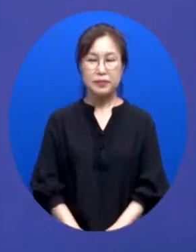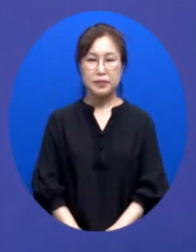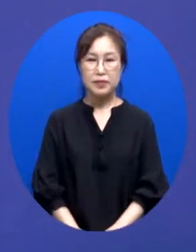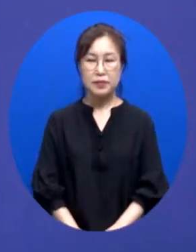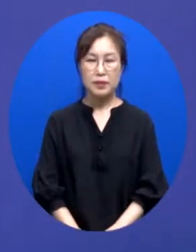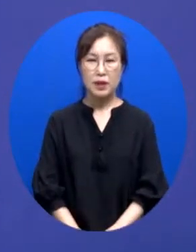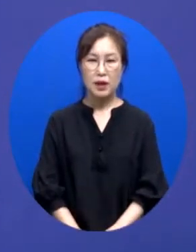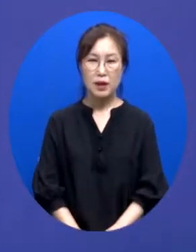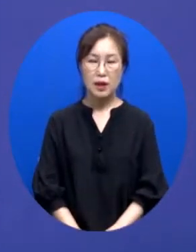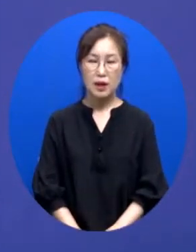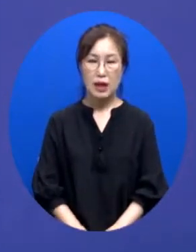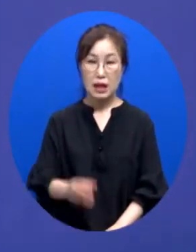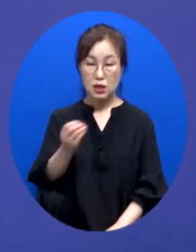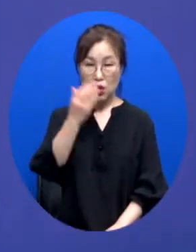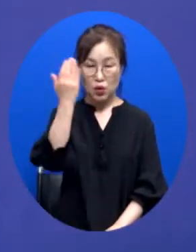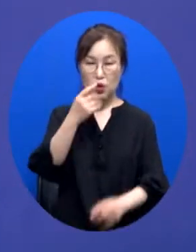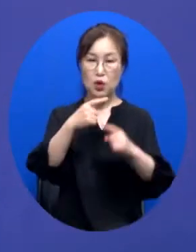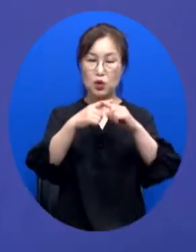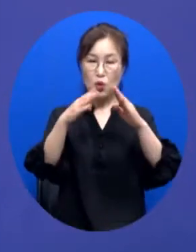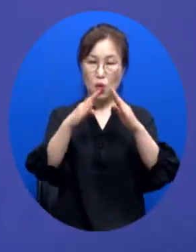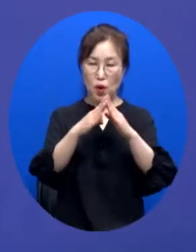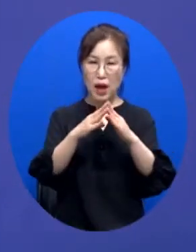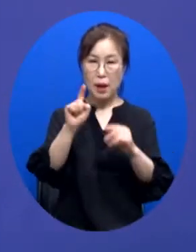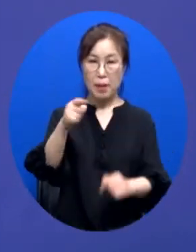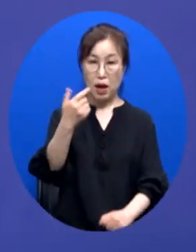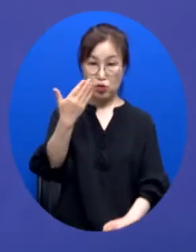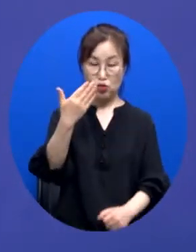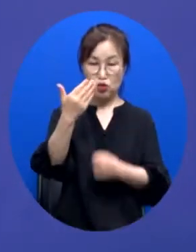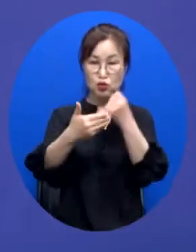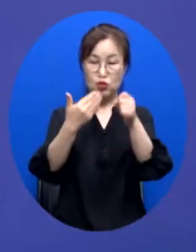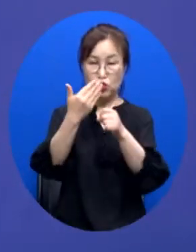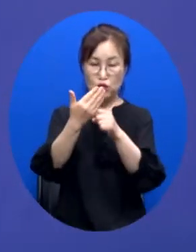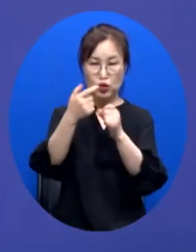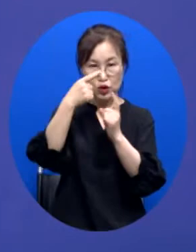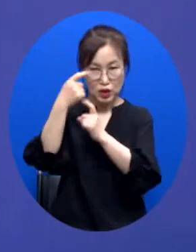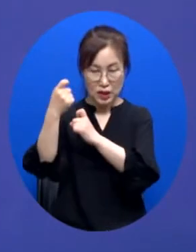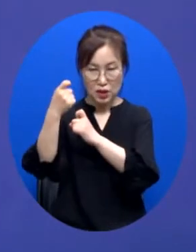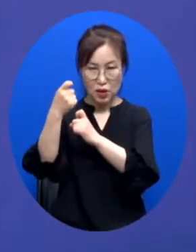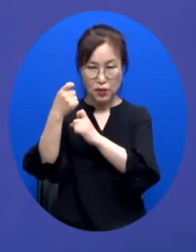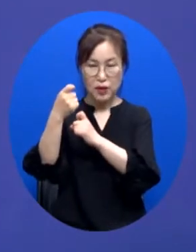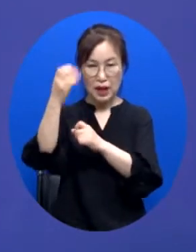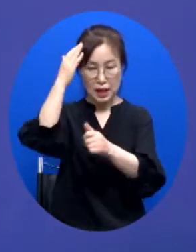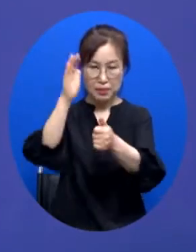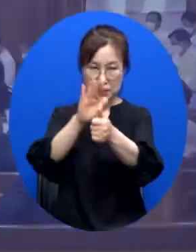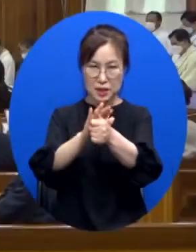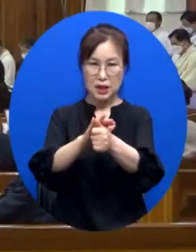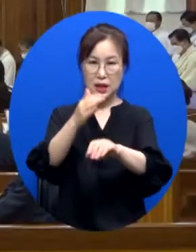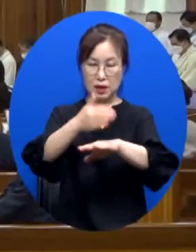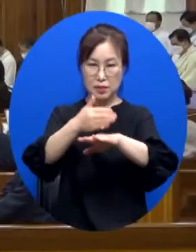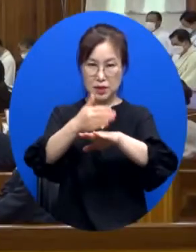부여 규암 성결교 배가 창립 109 주년을 기념해 임직 감사예배를 드렸습니다